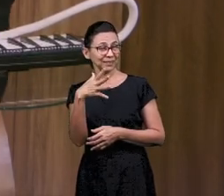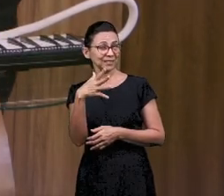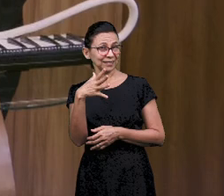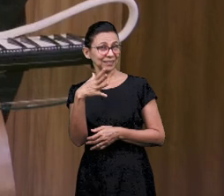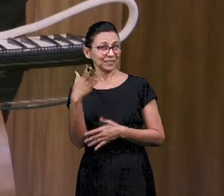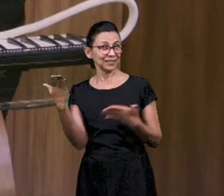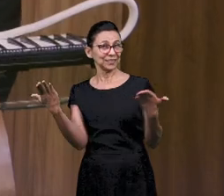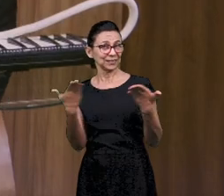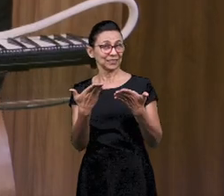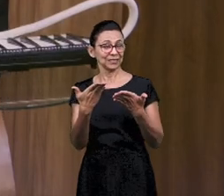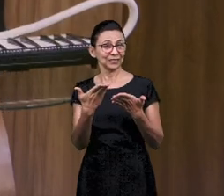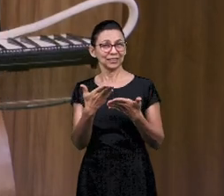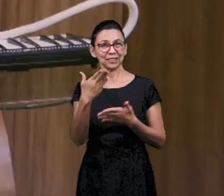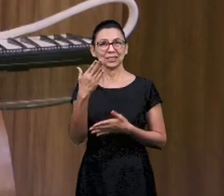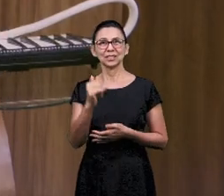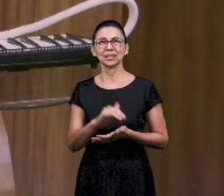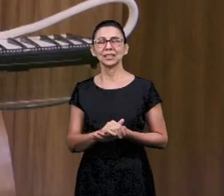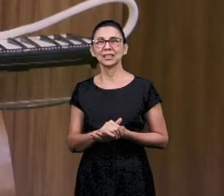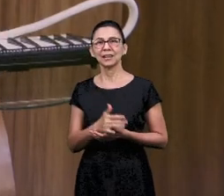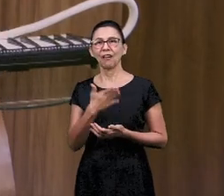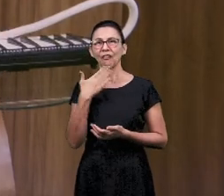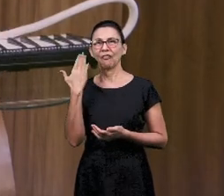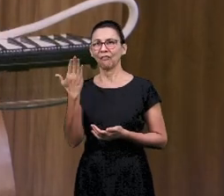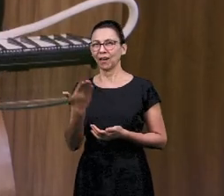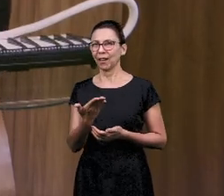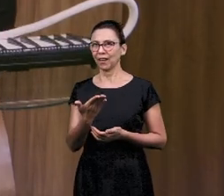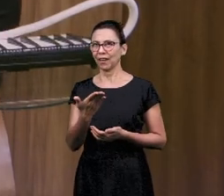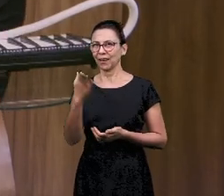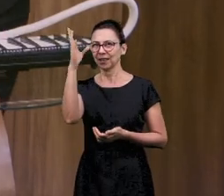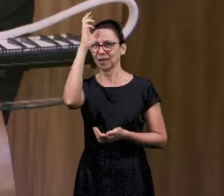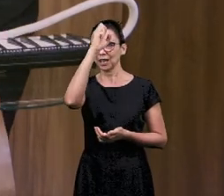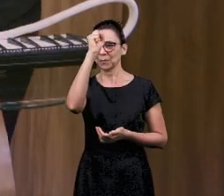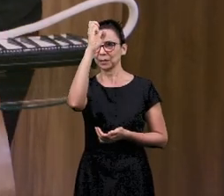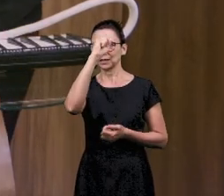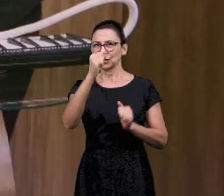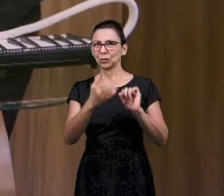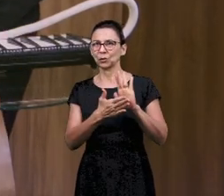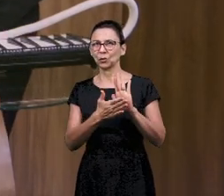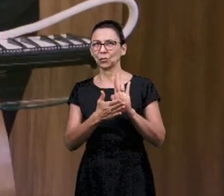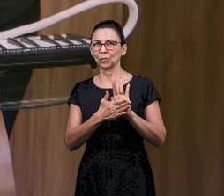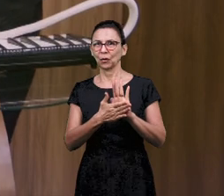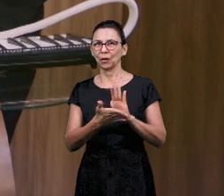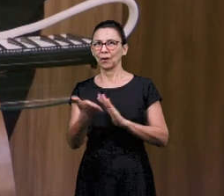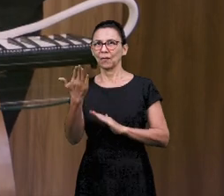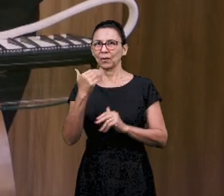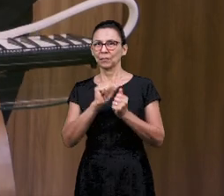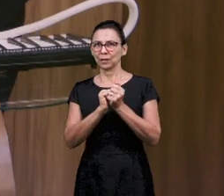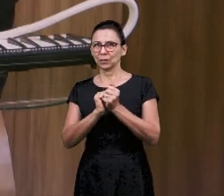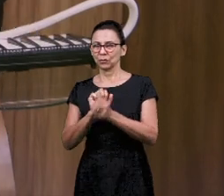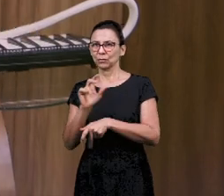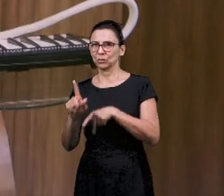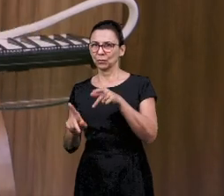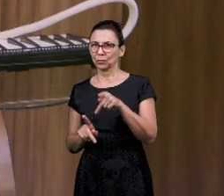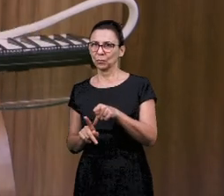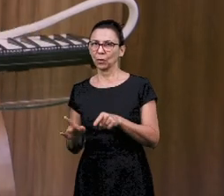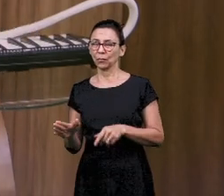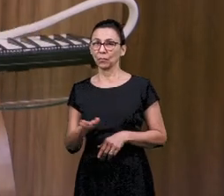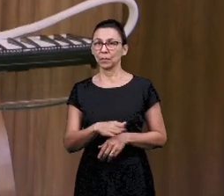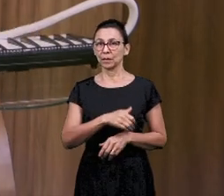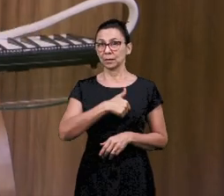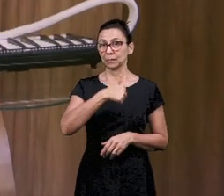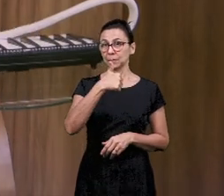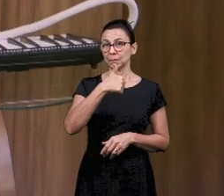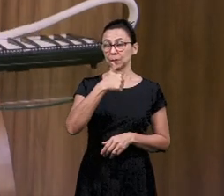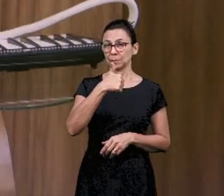apprendre de manière simplifiée la louange « Viens vers le milieu ». Nous allons commencer d'abord par les